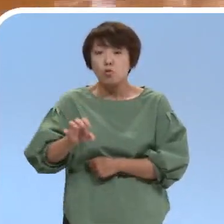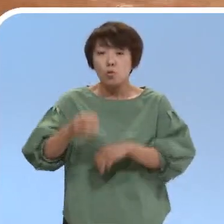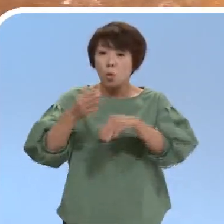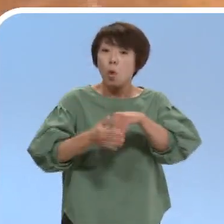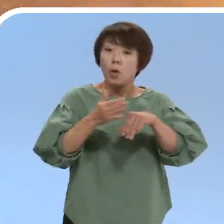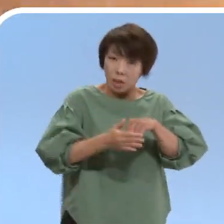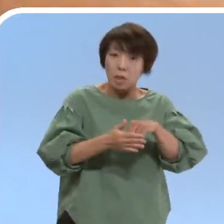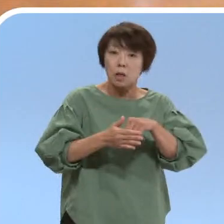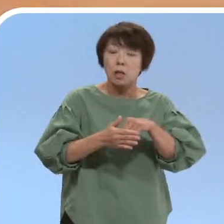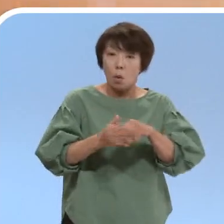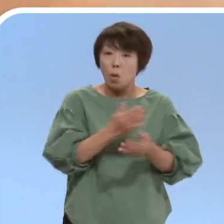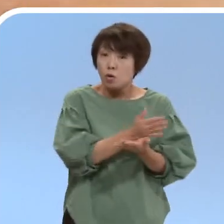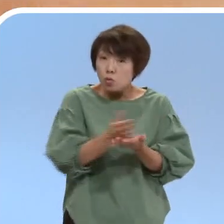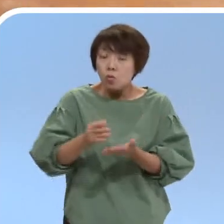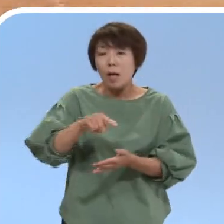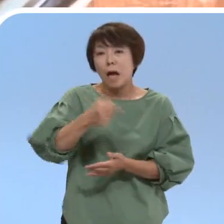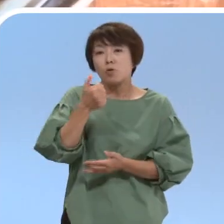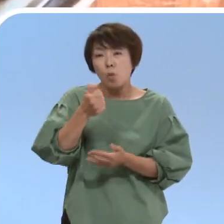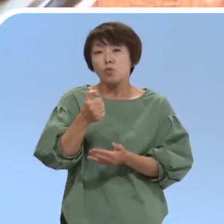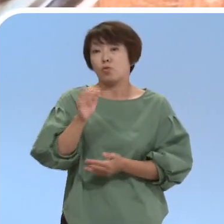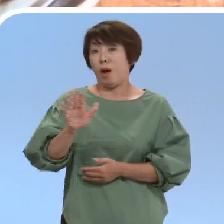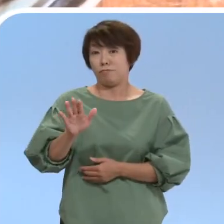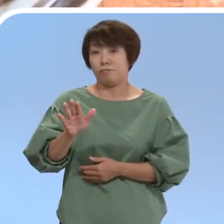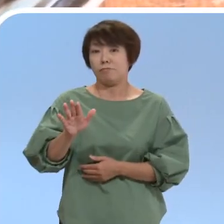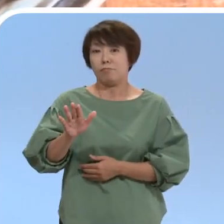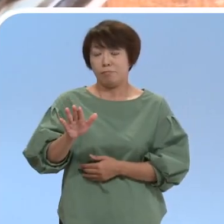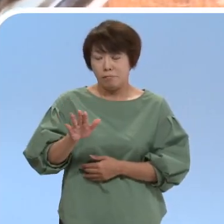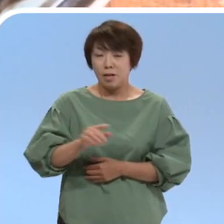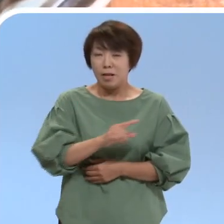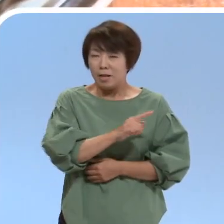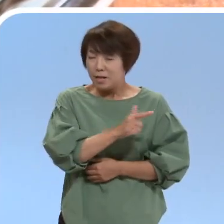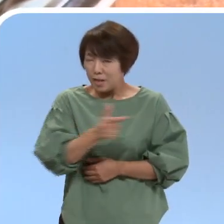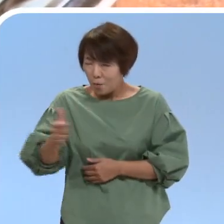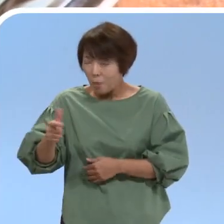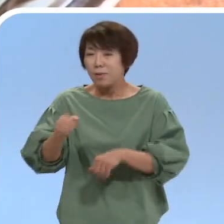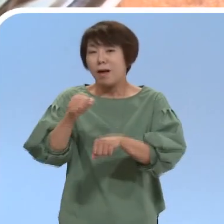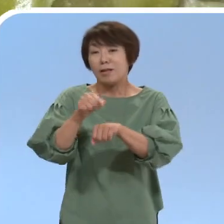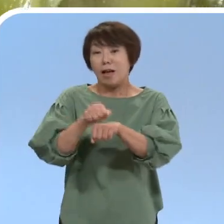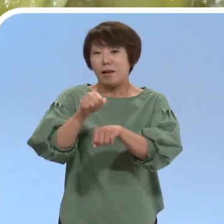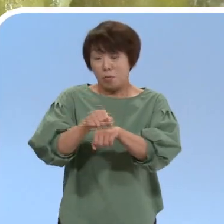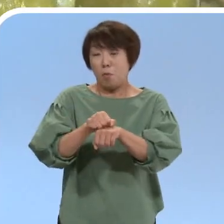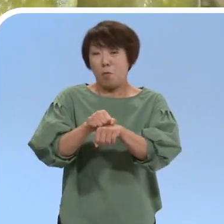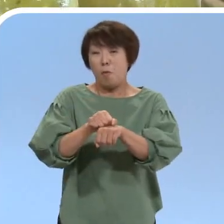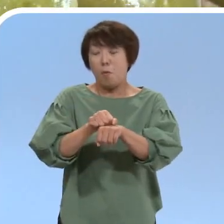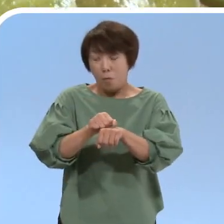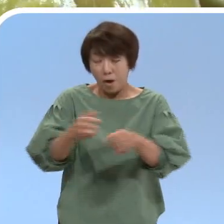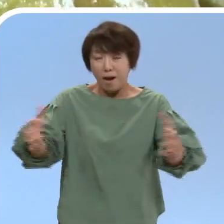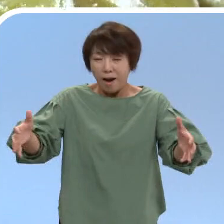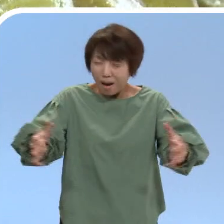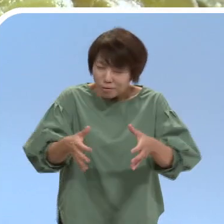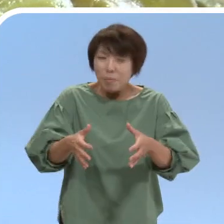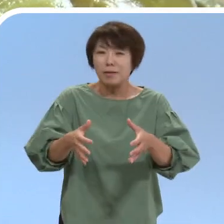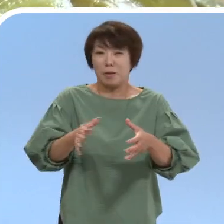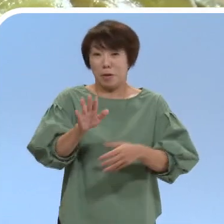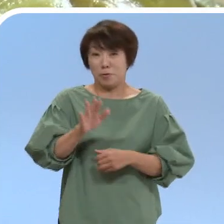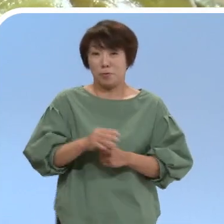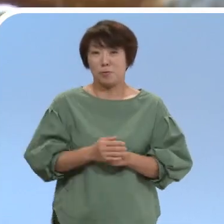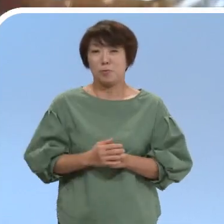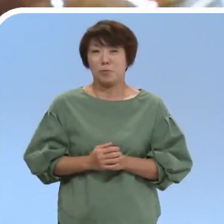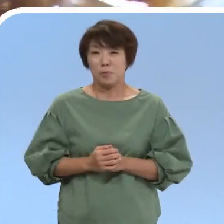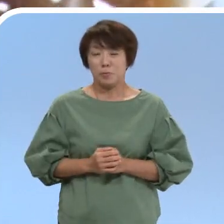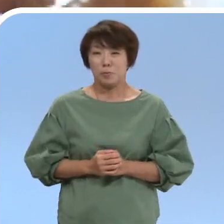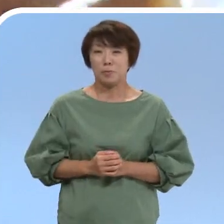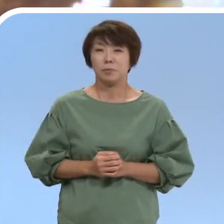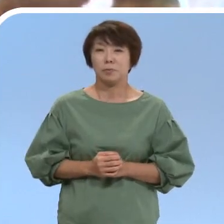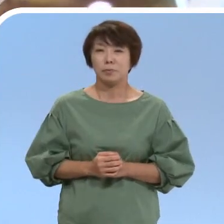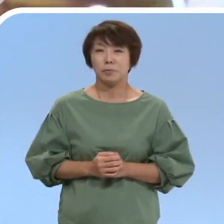ューは150種類以上。ブランド食材からソウルフードまで、兵庫のうまいもんが大集合し